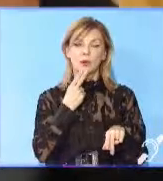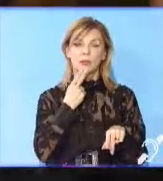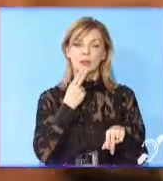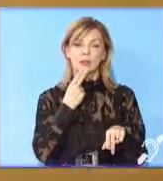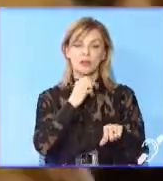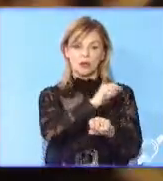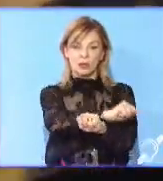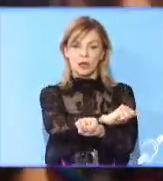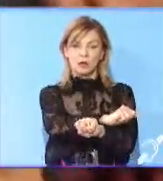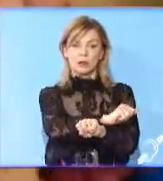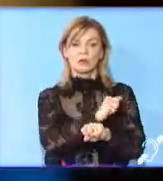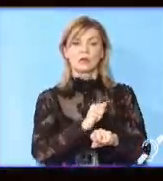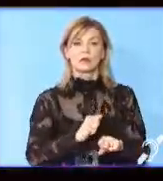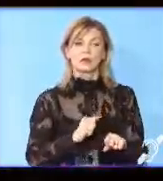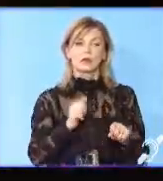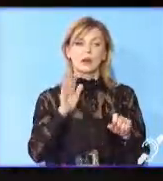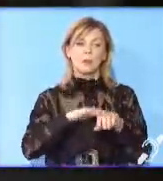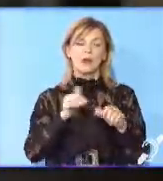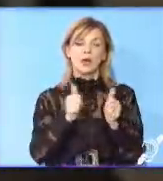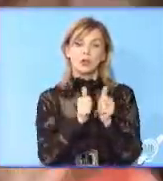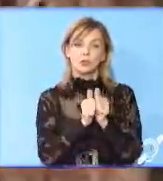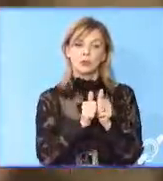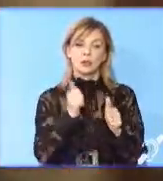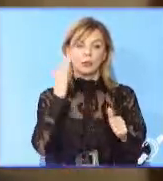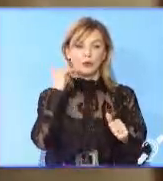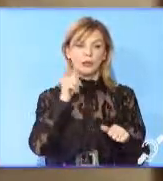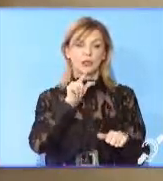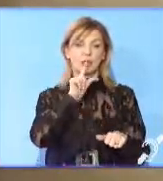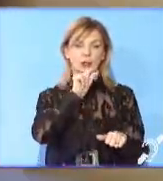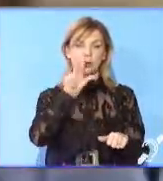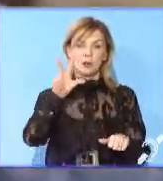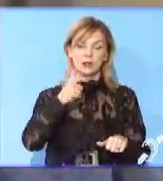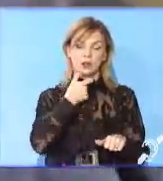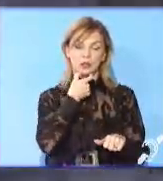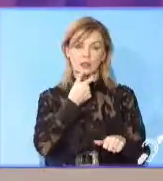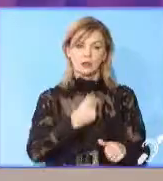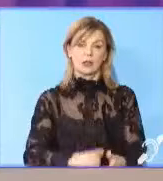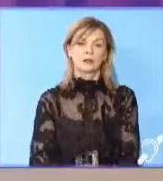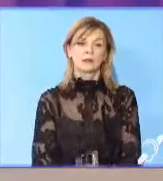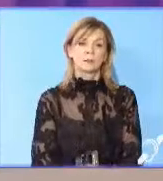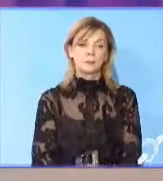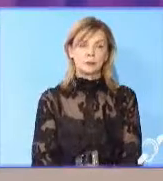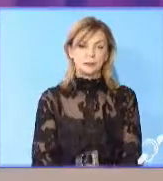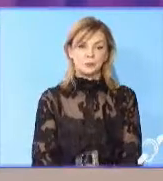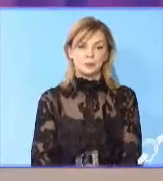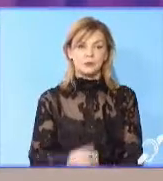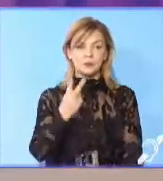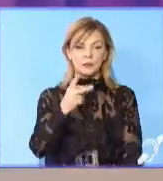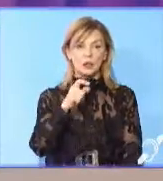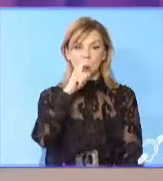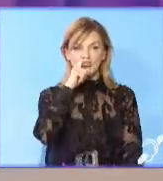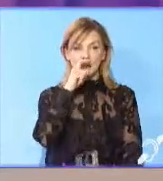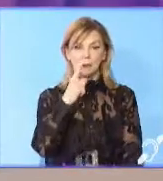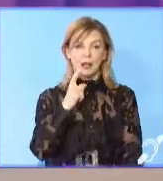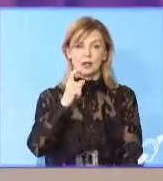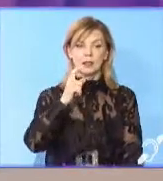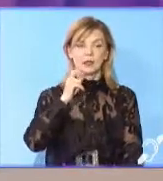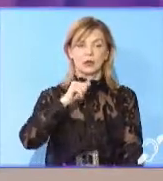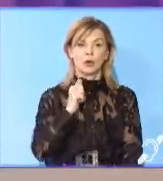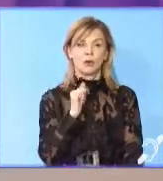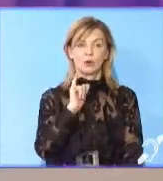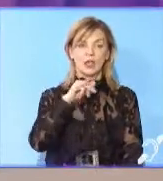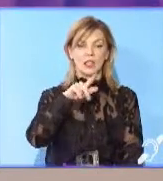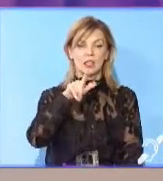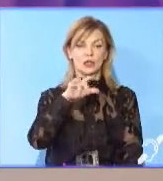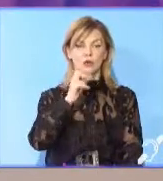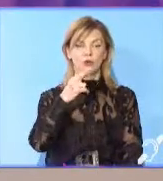timp pe principalul suspect, iubitul fetei în vârstă de 23 de ani. Doi bărbați din Izvoarele au ajuns în